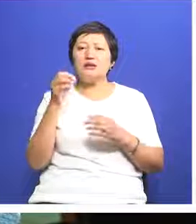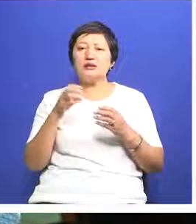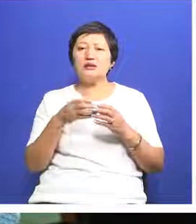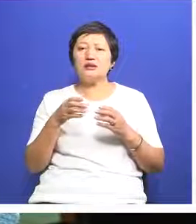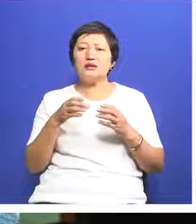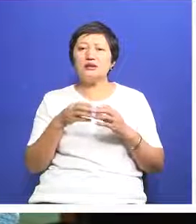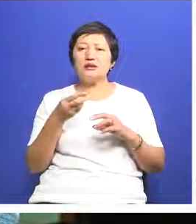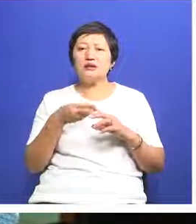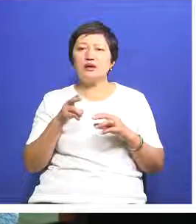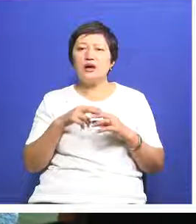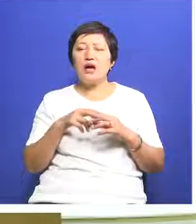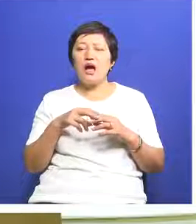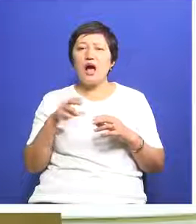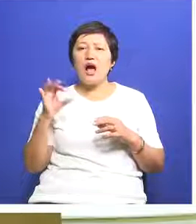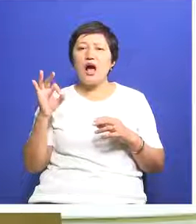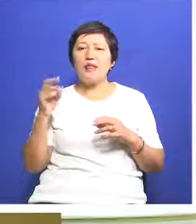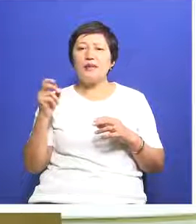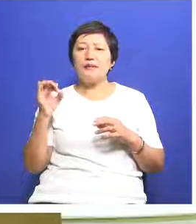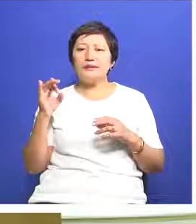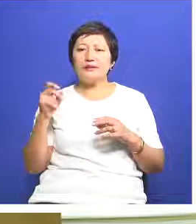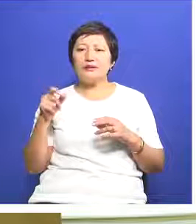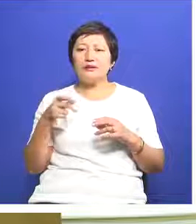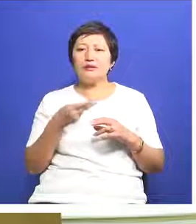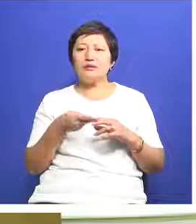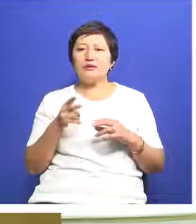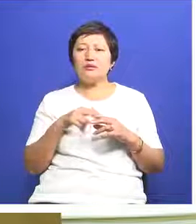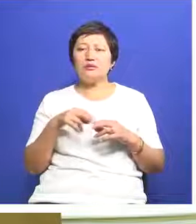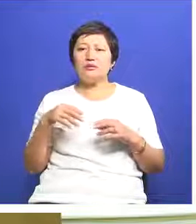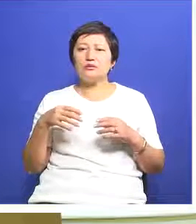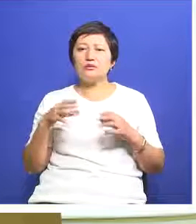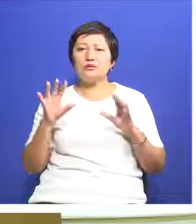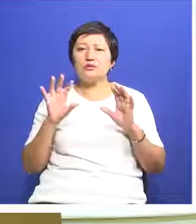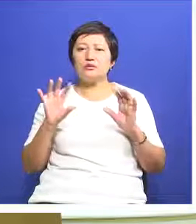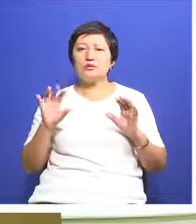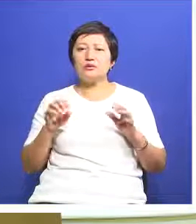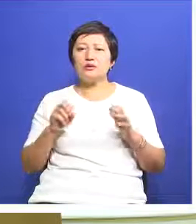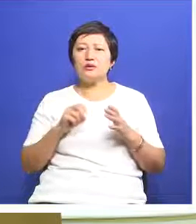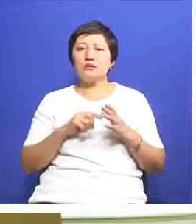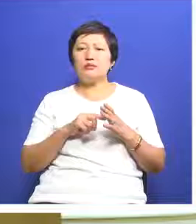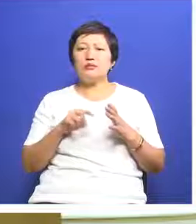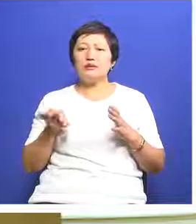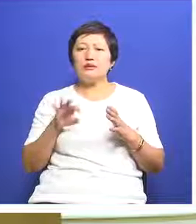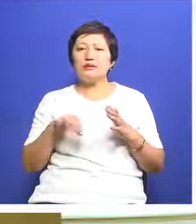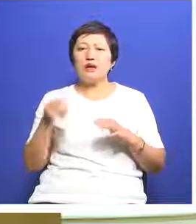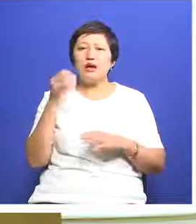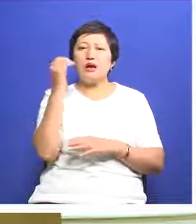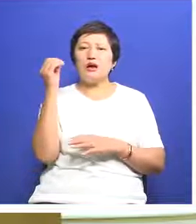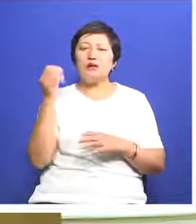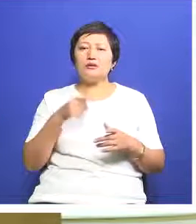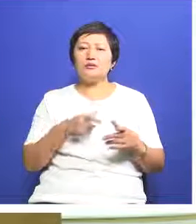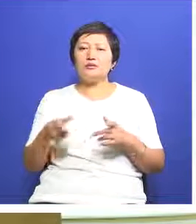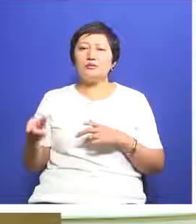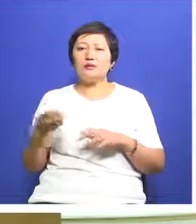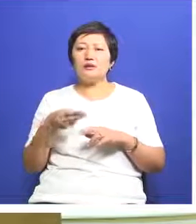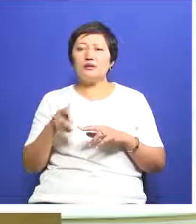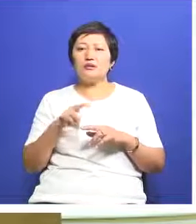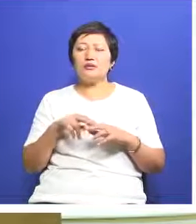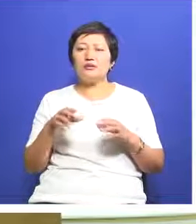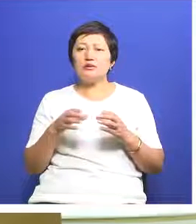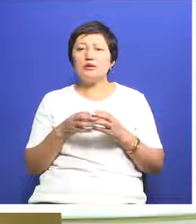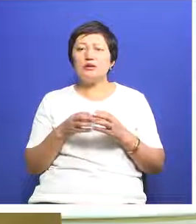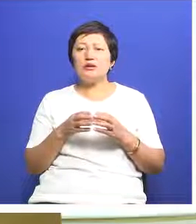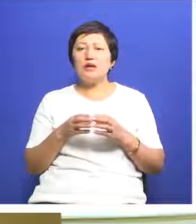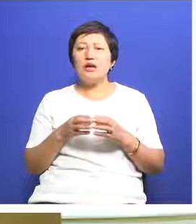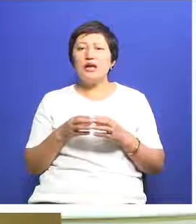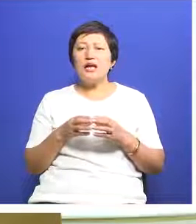ектік, ала бастады. Осы күзге 1800 түп ағаш жоспарлап отырмыз. Осы жаңағы